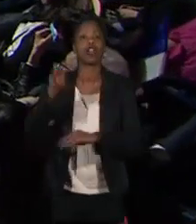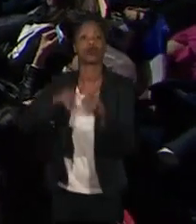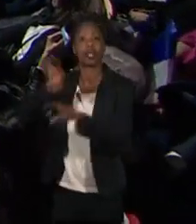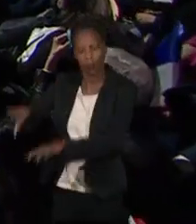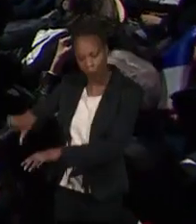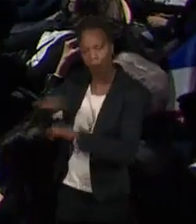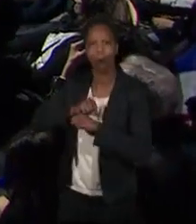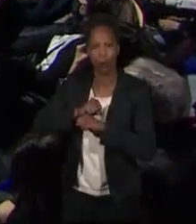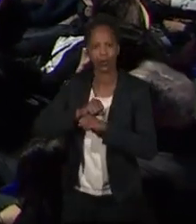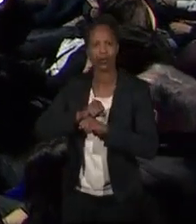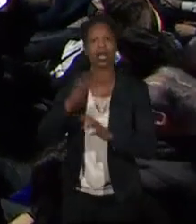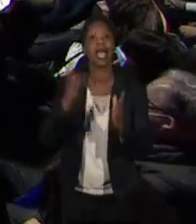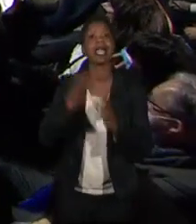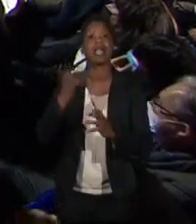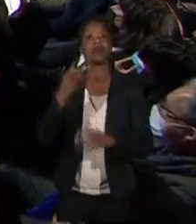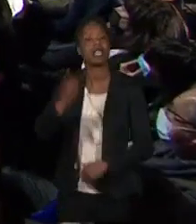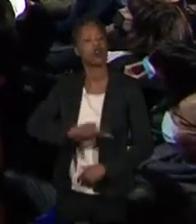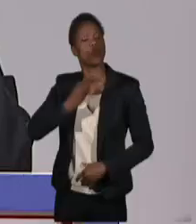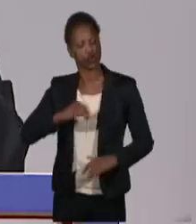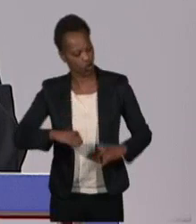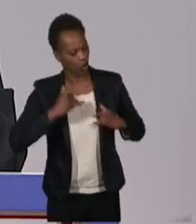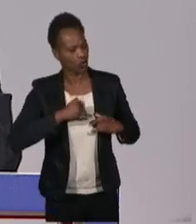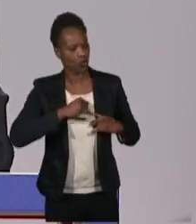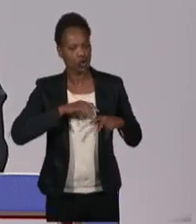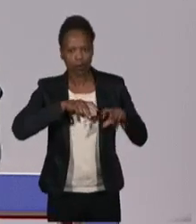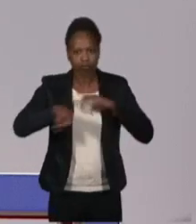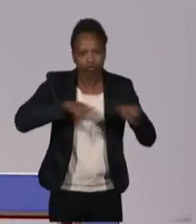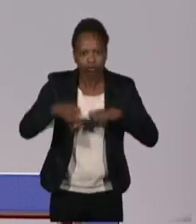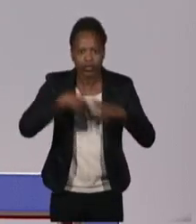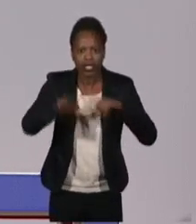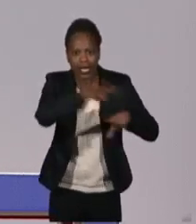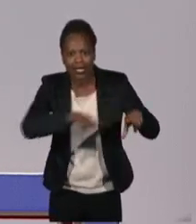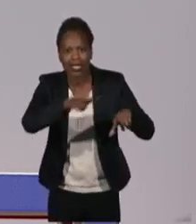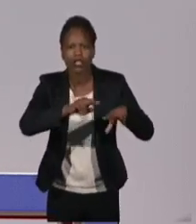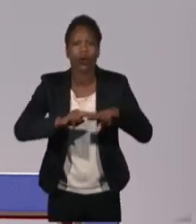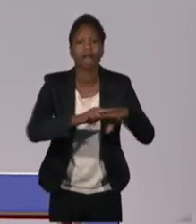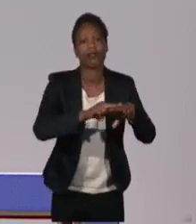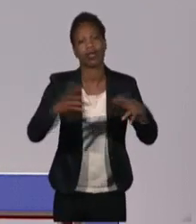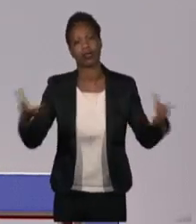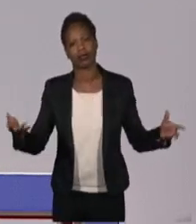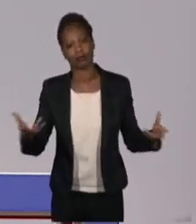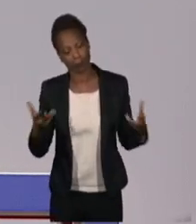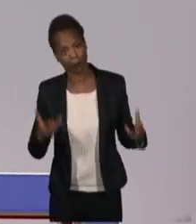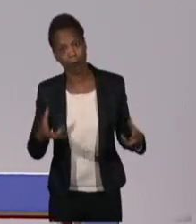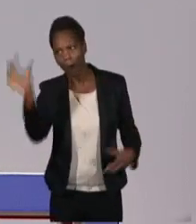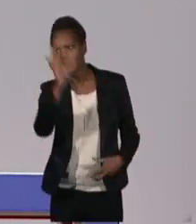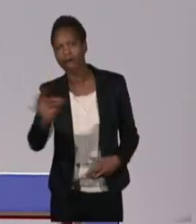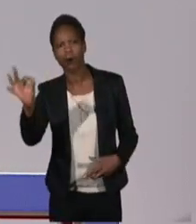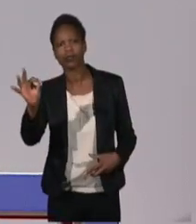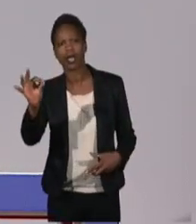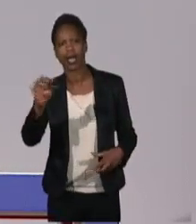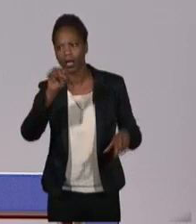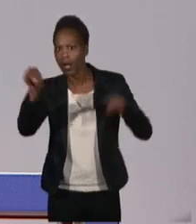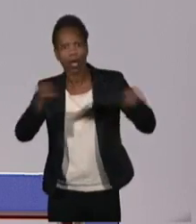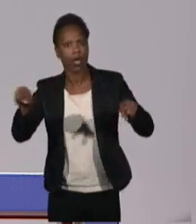enverrons 4 000 docteurs juniors généralistes dans les territoires qui en manquent. Je veux que les Français, où qu'ils vivent,